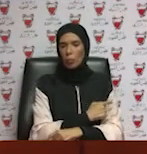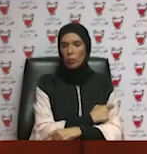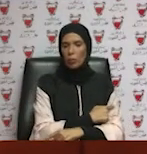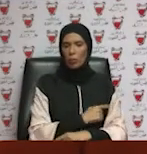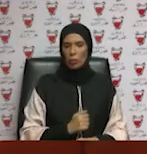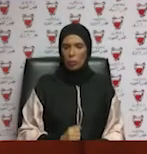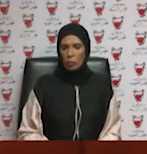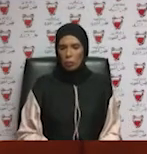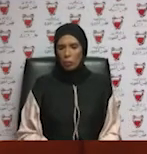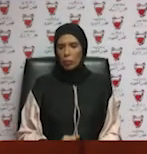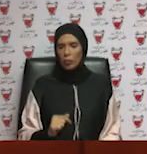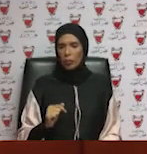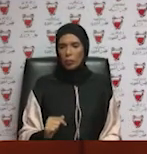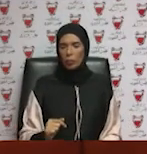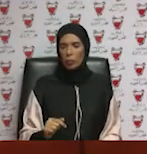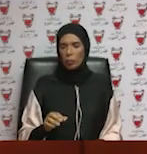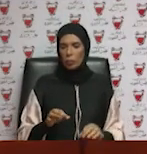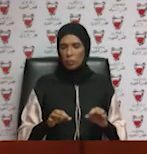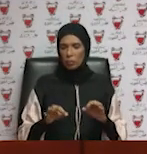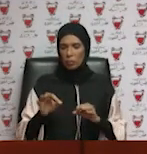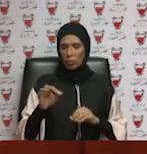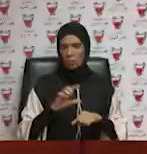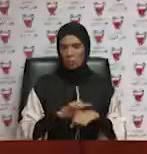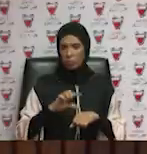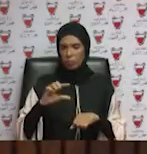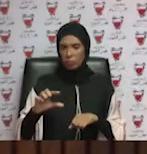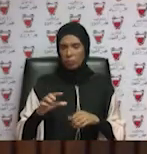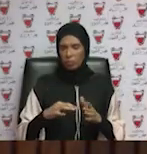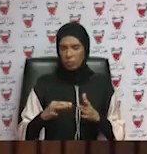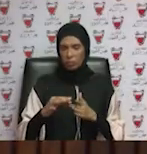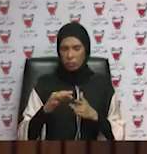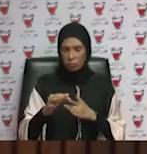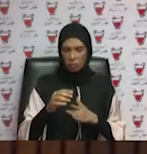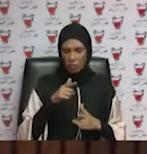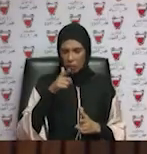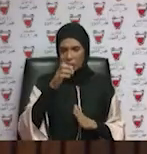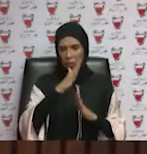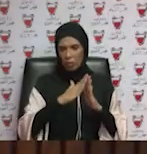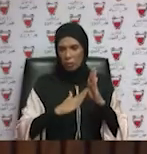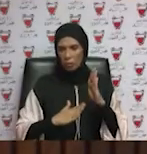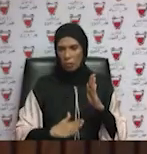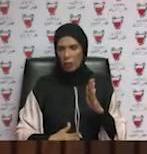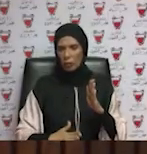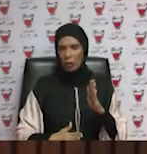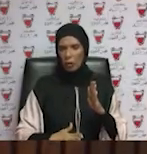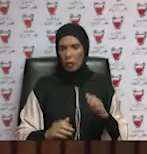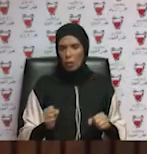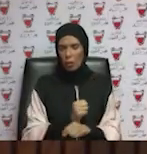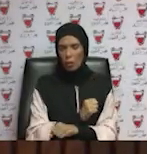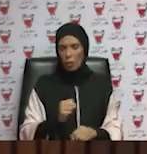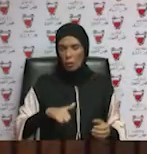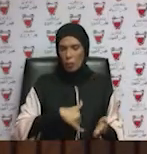الطبي والفني للأطباء، ووضع معايير الاعتراف بأهلية المستشفيات